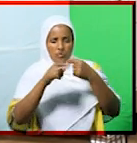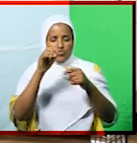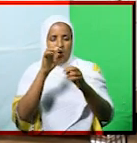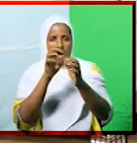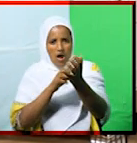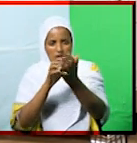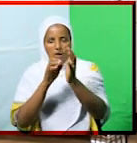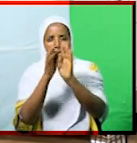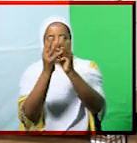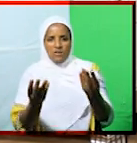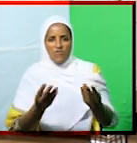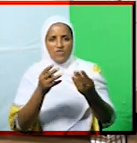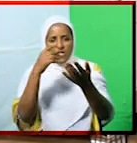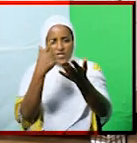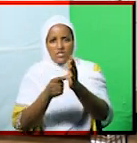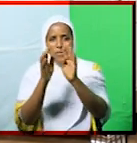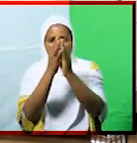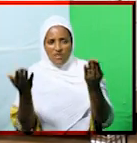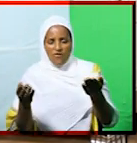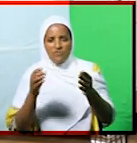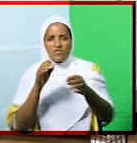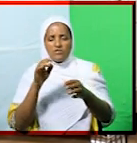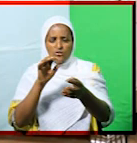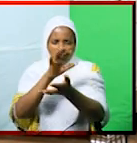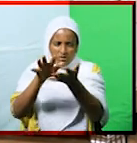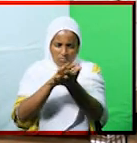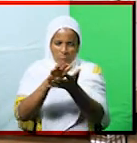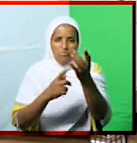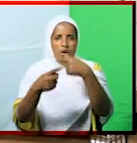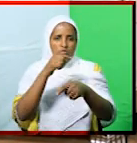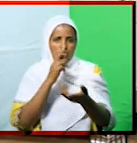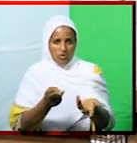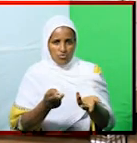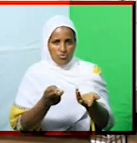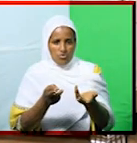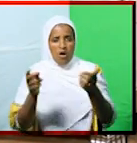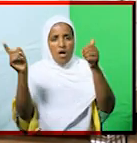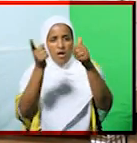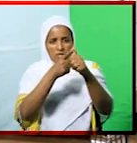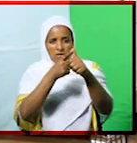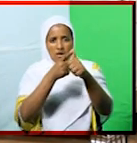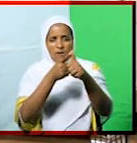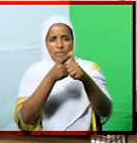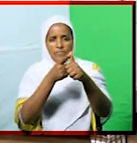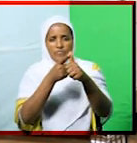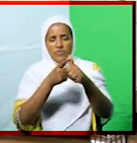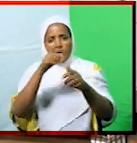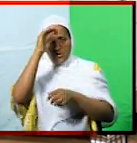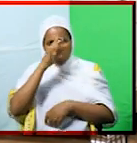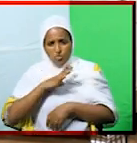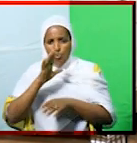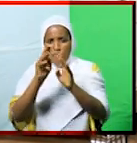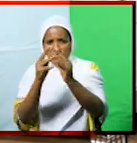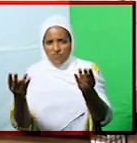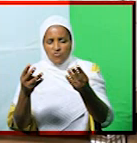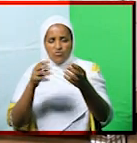የሚለው መጽሐፍ፣ አንባቢ፣ ተርጓሚ ናቸው። እነዚህ ሶስቱ ባሉበት እግዚአብሔር አለ ማለት ነው።